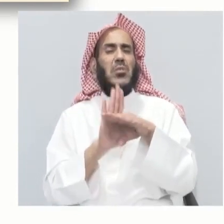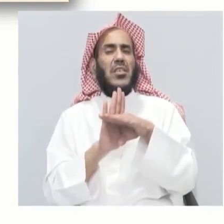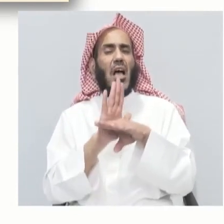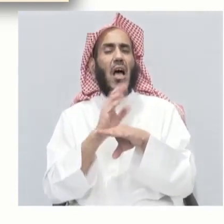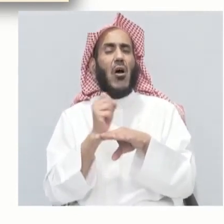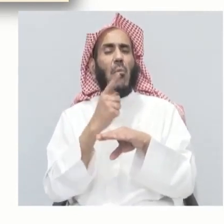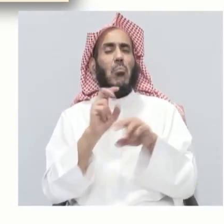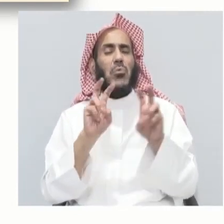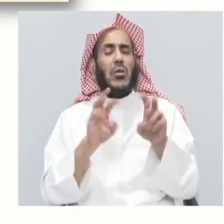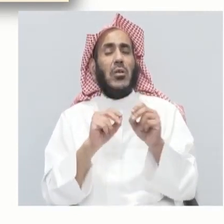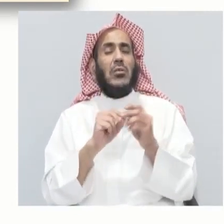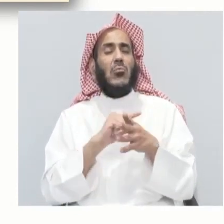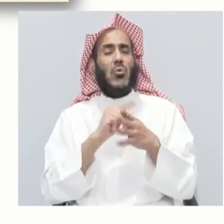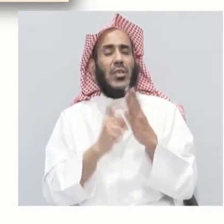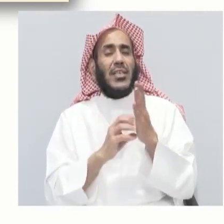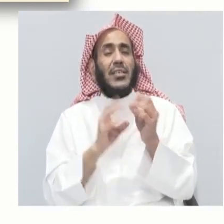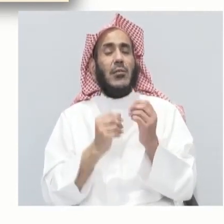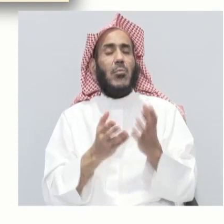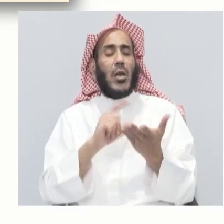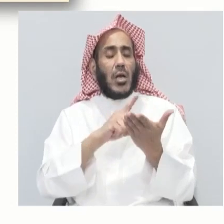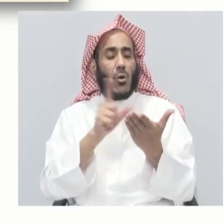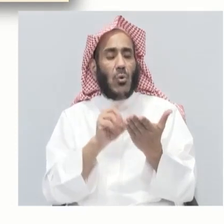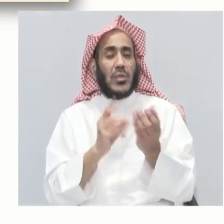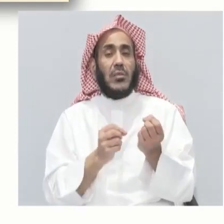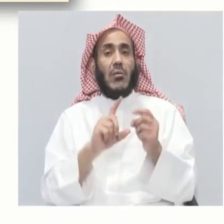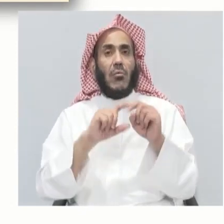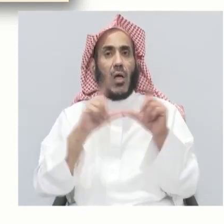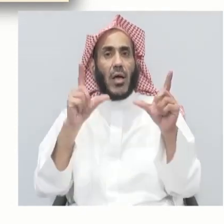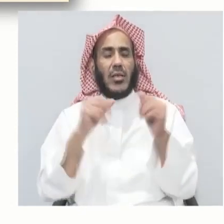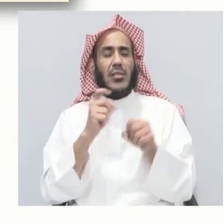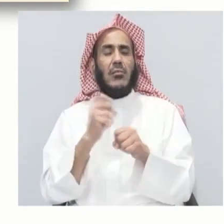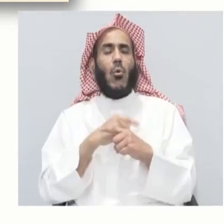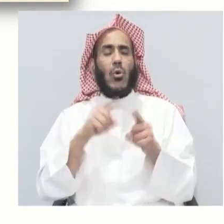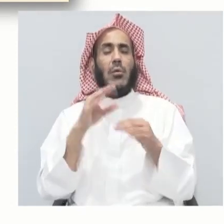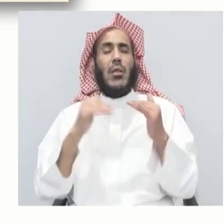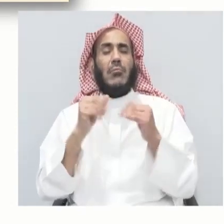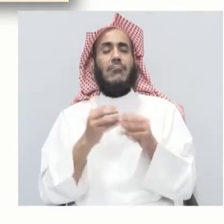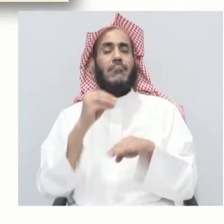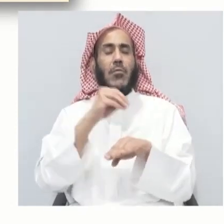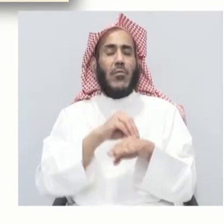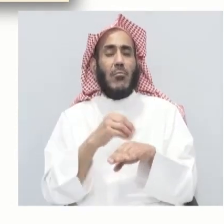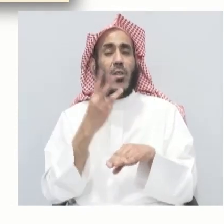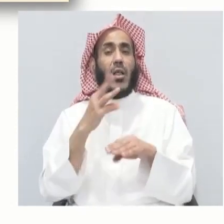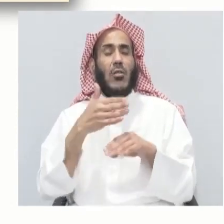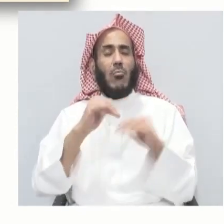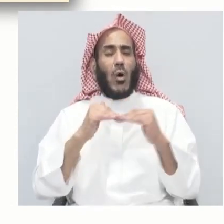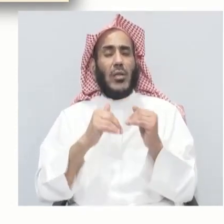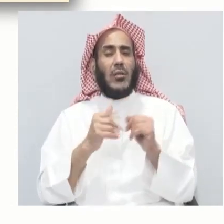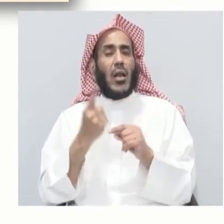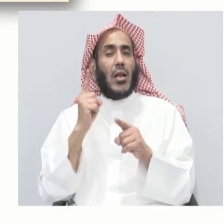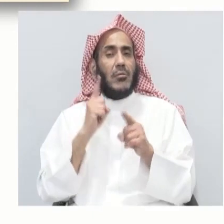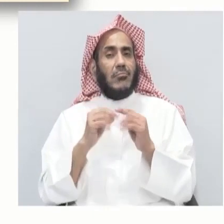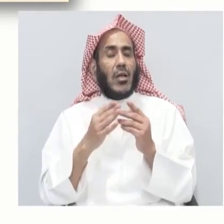منتظم احسب قراءه الوزن الظاهري على طول استخدم هال المعادله اضفها من ضمن الثلاث معادلات السابقه